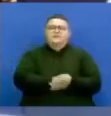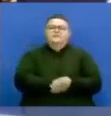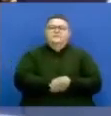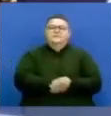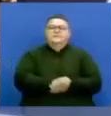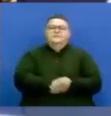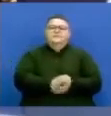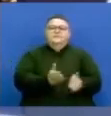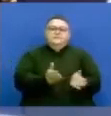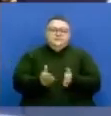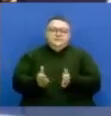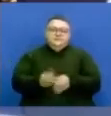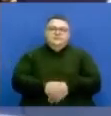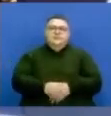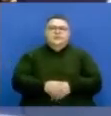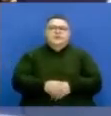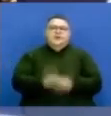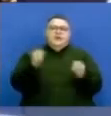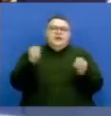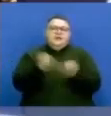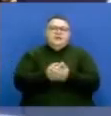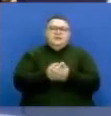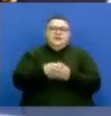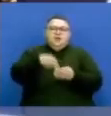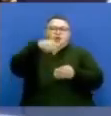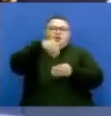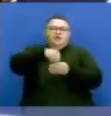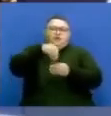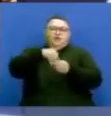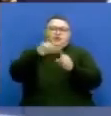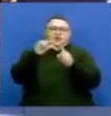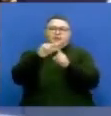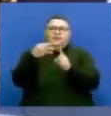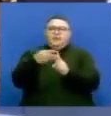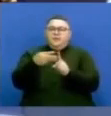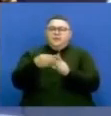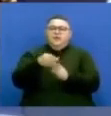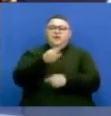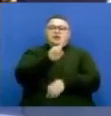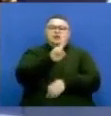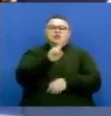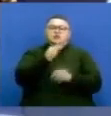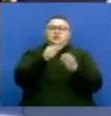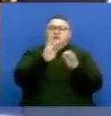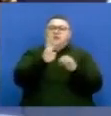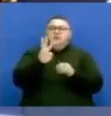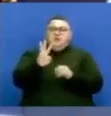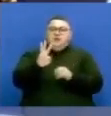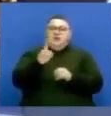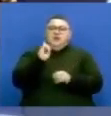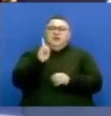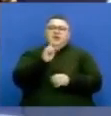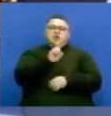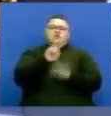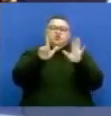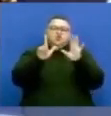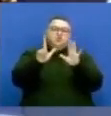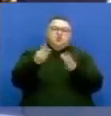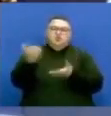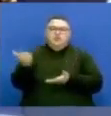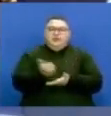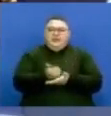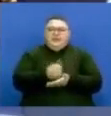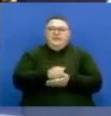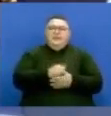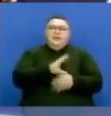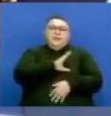Selanjutnya pemirsa, hasil voting sidang pleno PBB memutuskan 143 dari 177 negara menerima Palestina sebagai negara